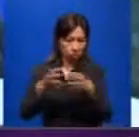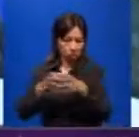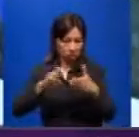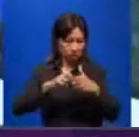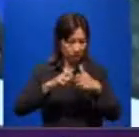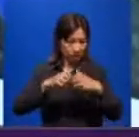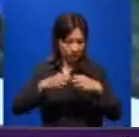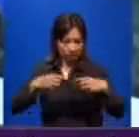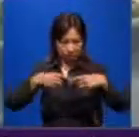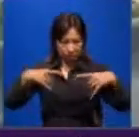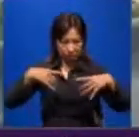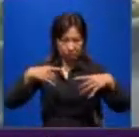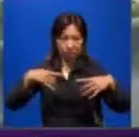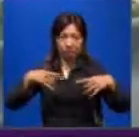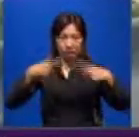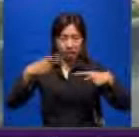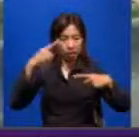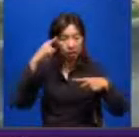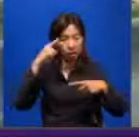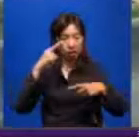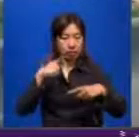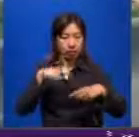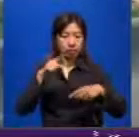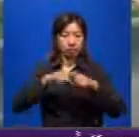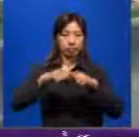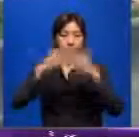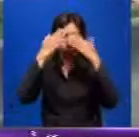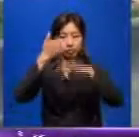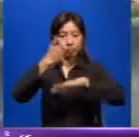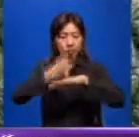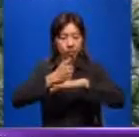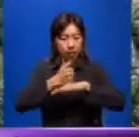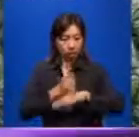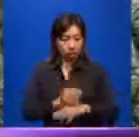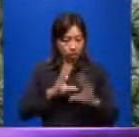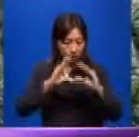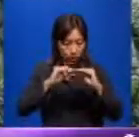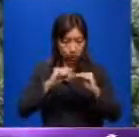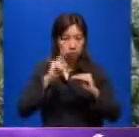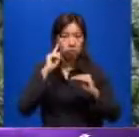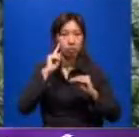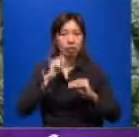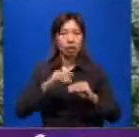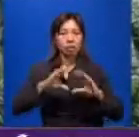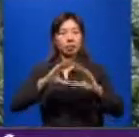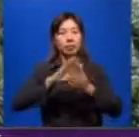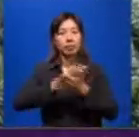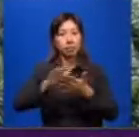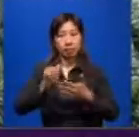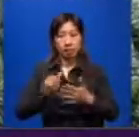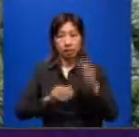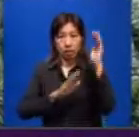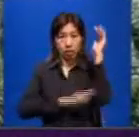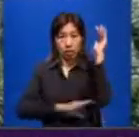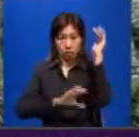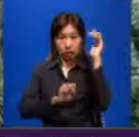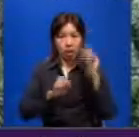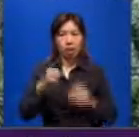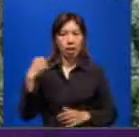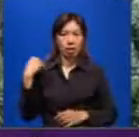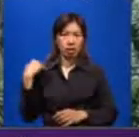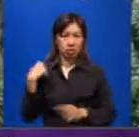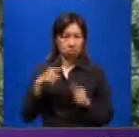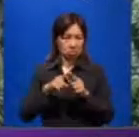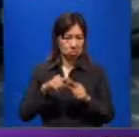ด่วนส่วนที่จังหวัดสงขลาเจ้าหน้าที่ฝ่ายความมั่นคงเพื่อมาตรการป้องกันเหตุร้ายที่อาจจะเกิดขึ้นโดยเน้นย้ำให้